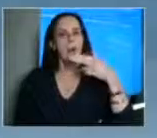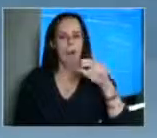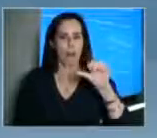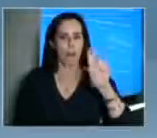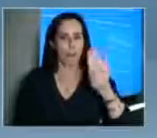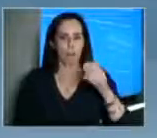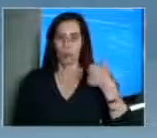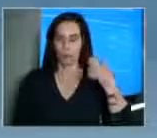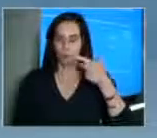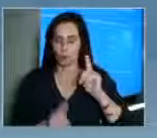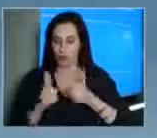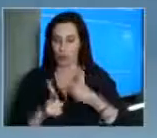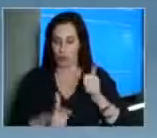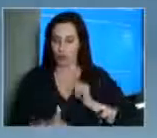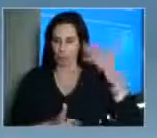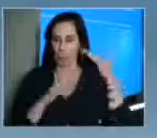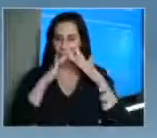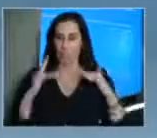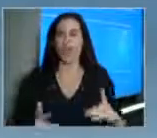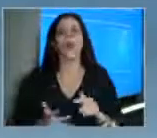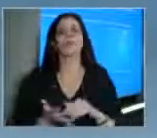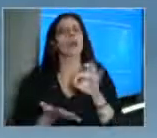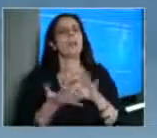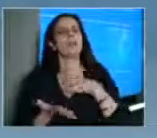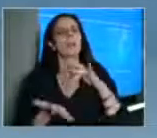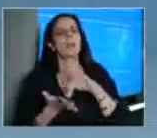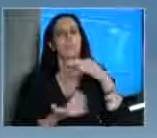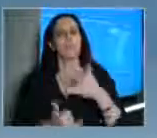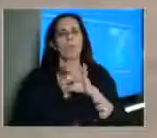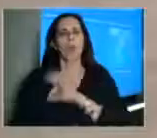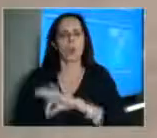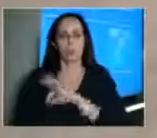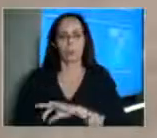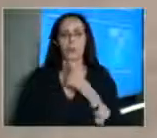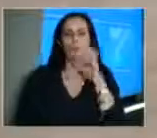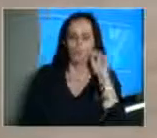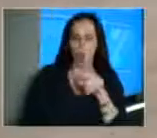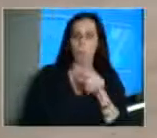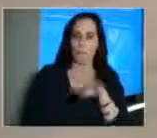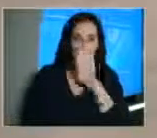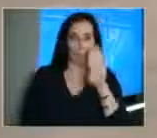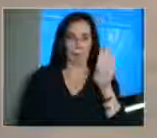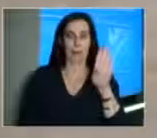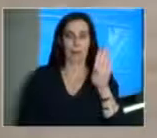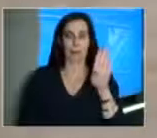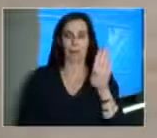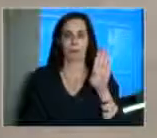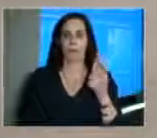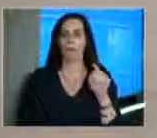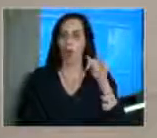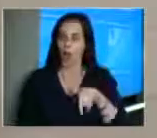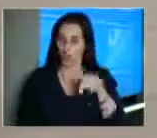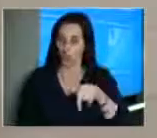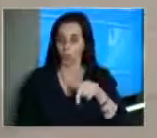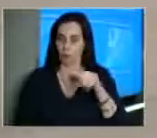חלל צה"ל. יניר קוזין נמצא ברוסיה. שלום יניר. שלום, מזל כן, ראש הממשלה בנימין נתניהו מבקר